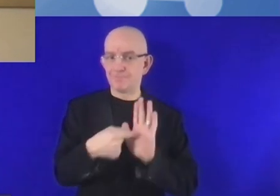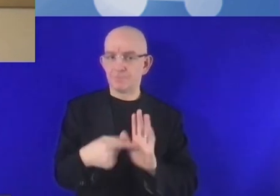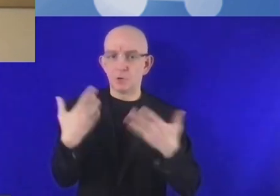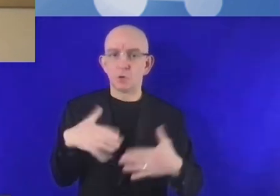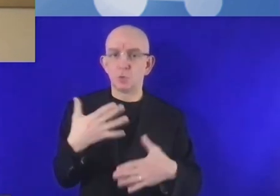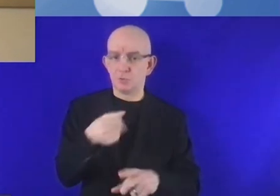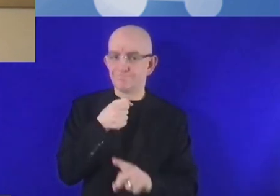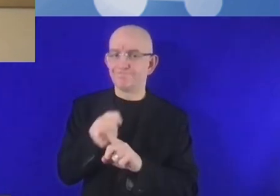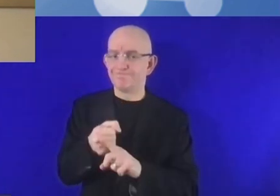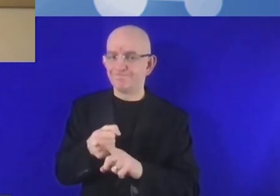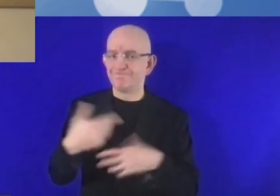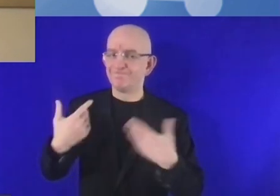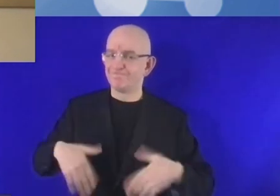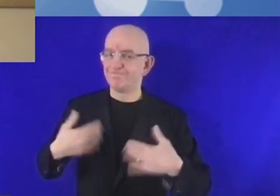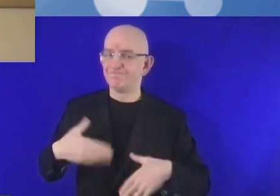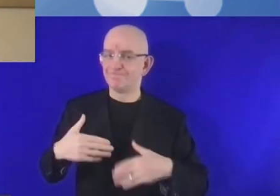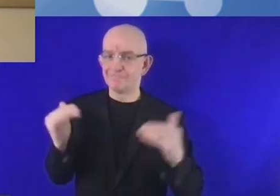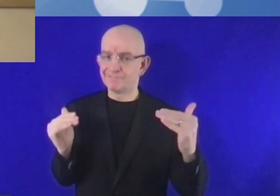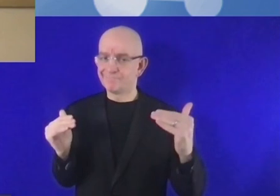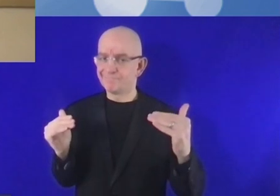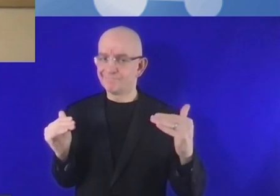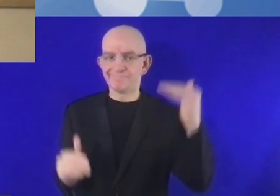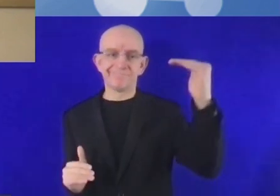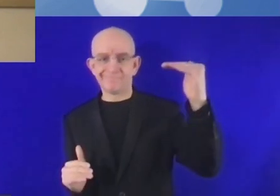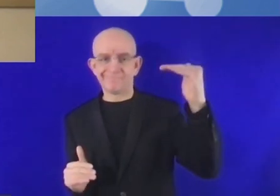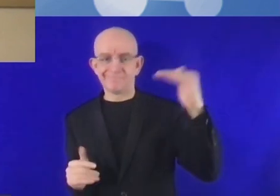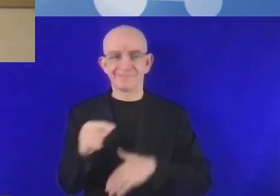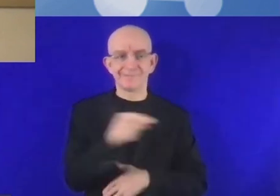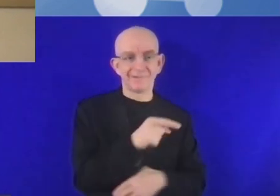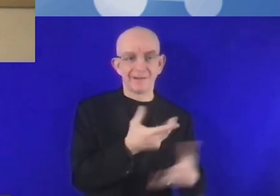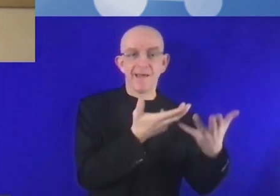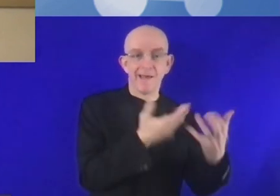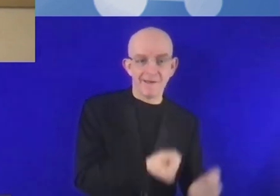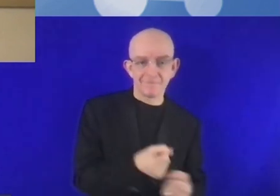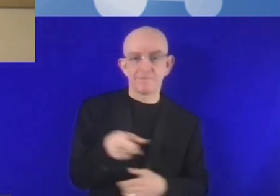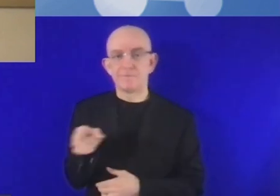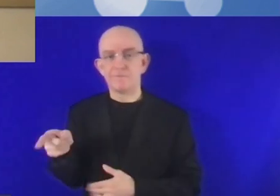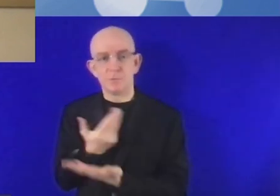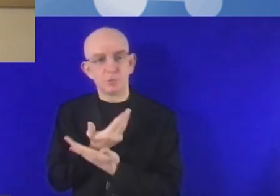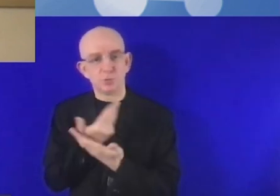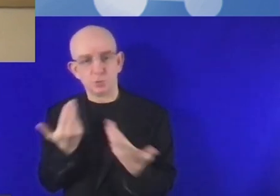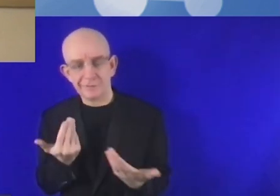przepaść pomiędzy młodymi ludźmi z tych dwóch grup krajów.